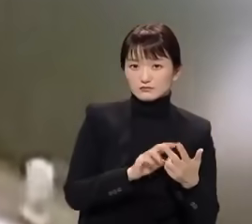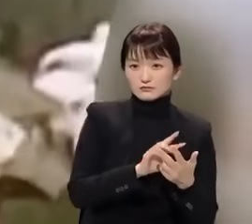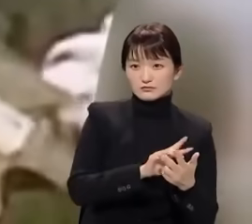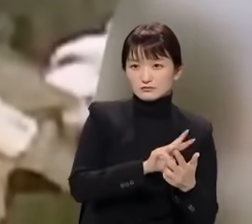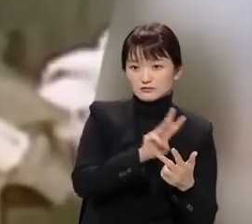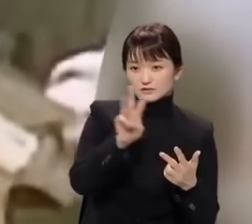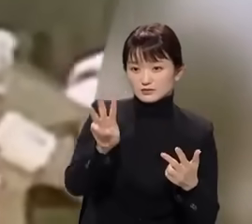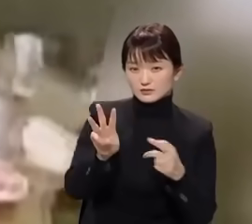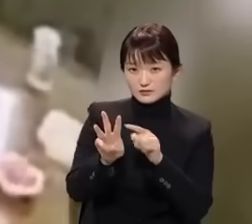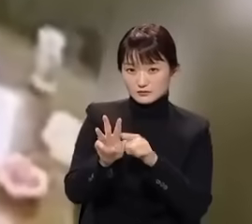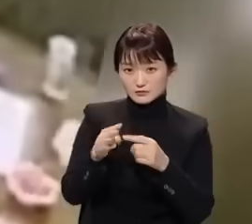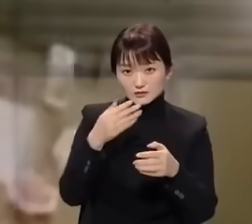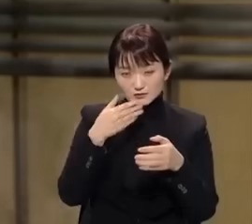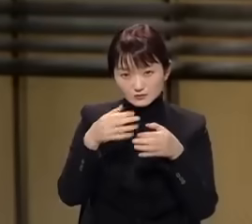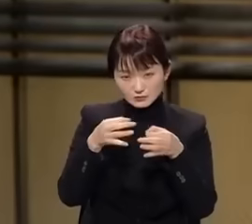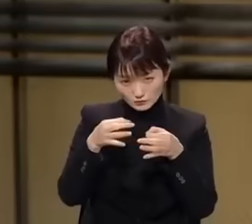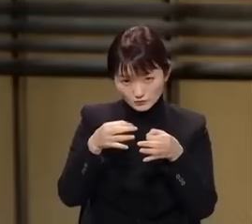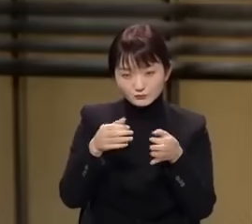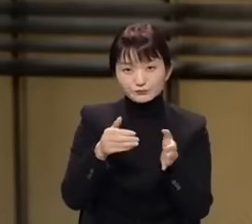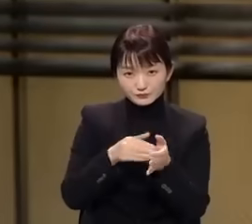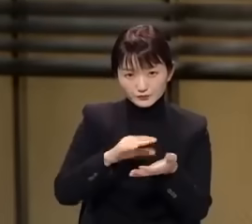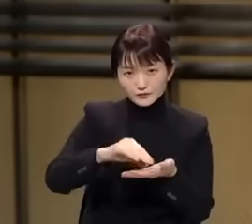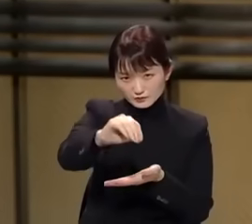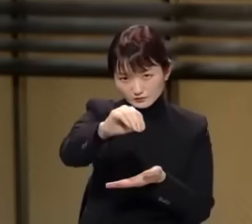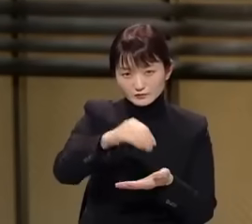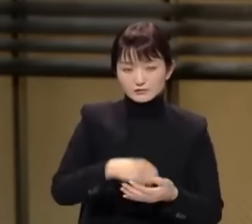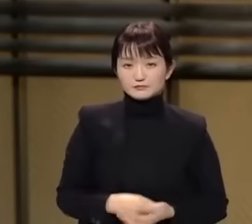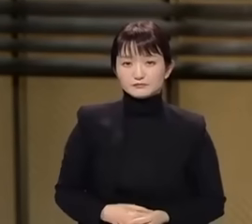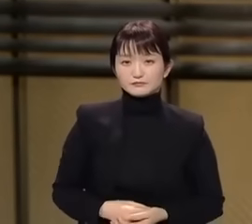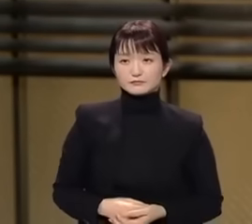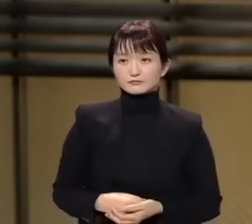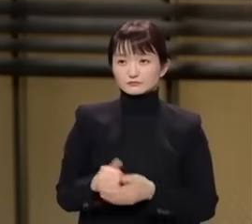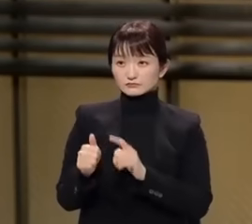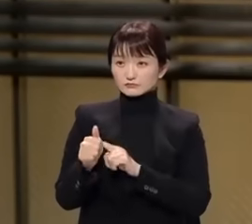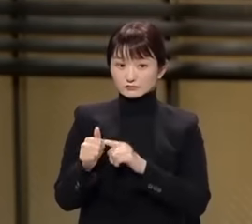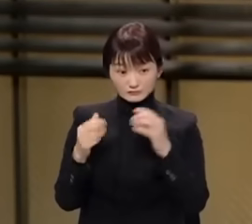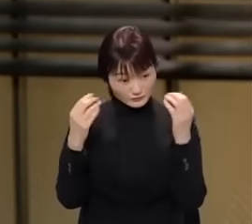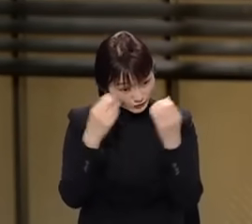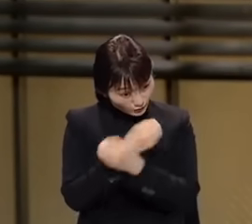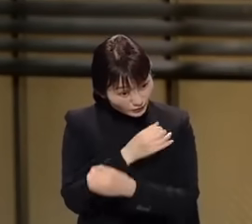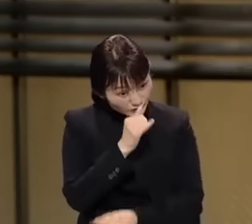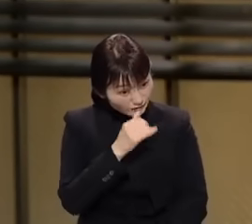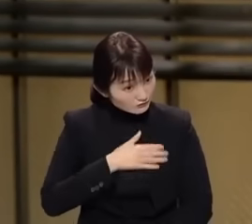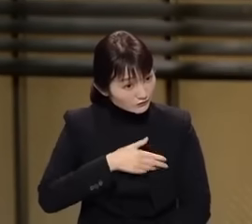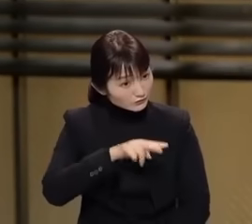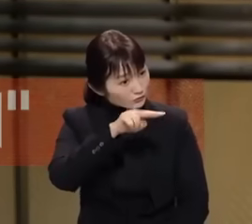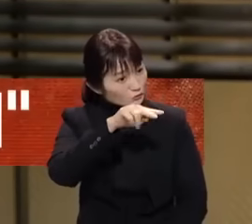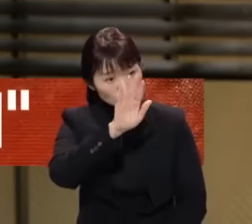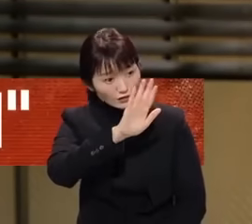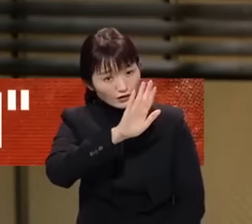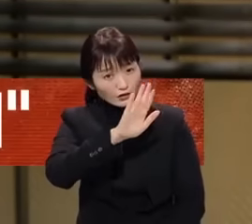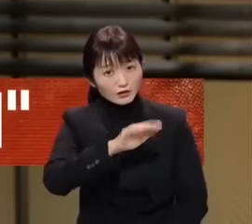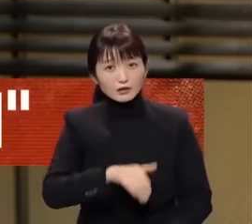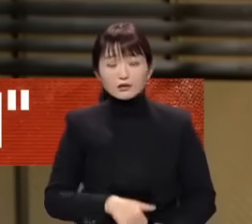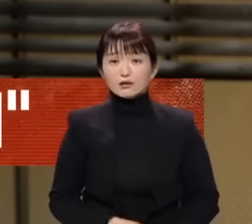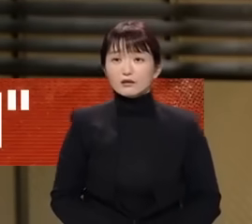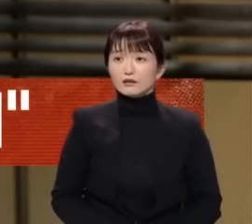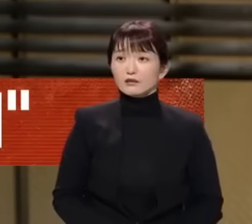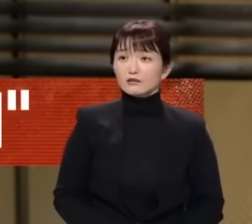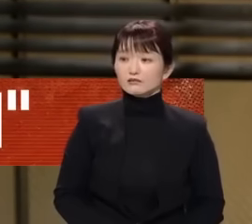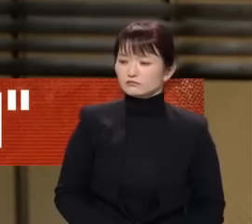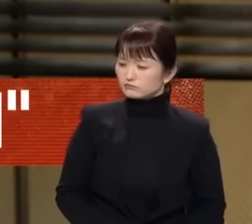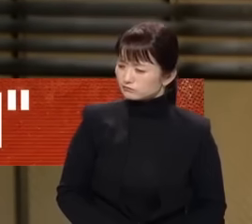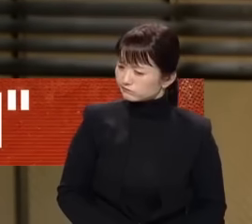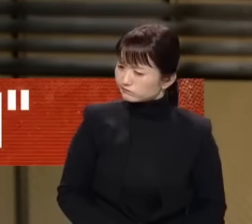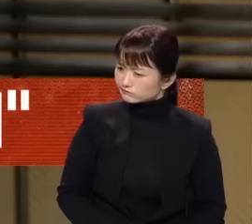나갔던 그런 손님들이었다고 합니다. 그래서 이제 피해자는 아, 오해가 있으신 것 같아요. 저는 안 쳐다봤습니다. 이렇게 얘기를 하니까